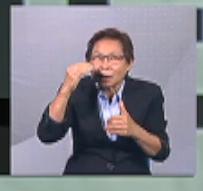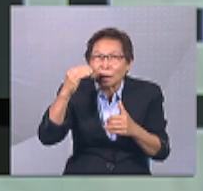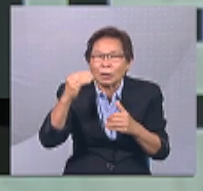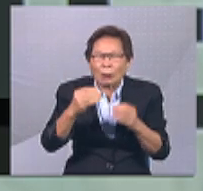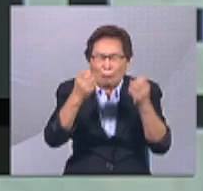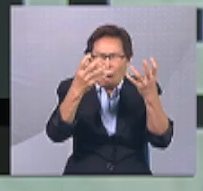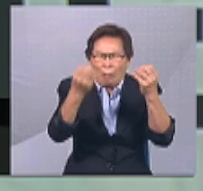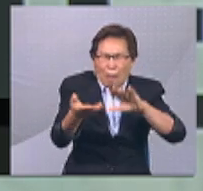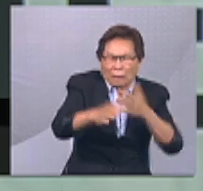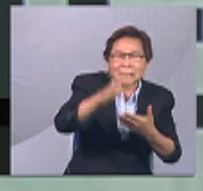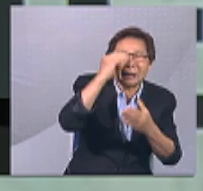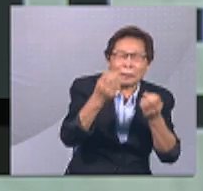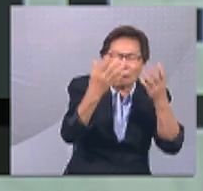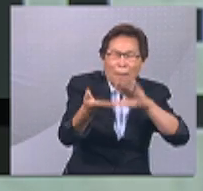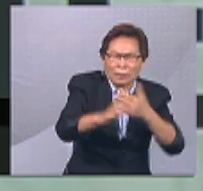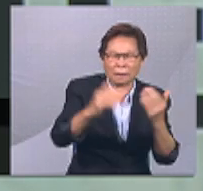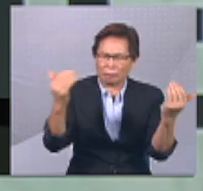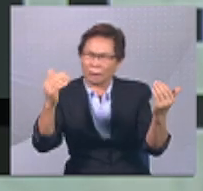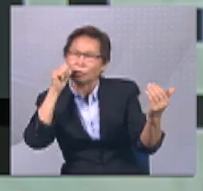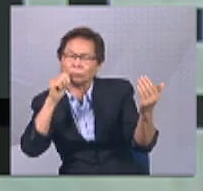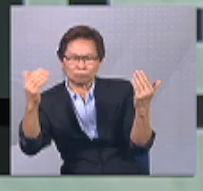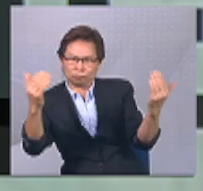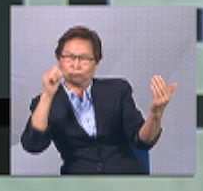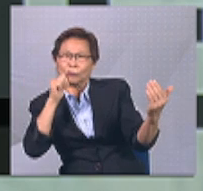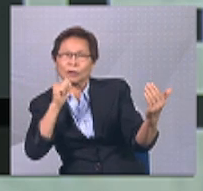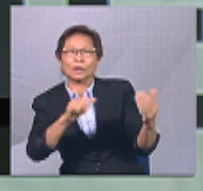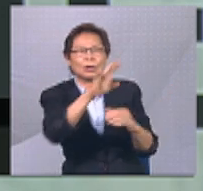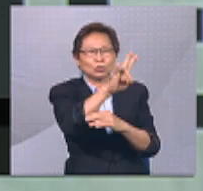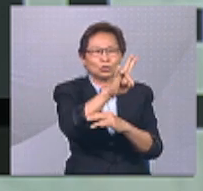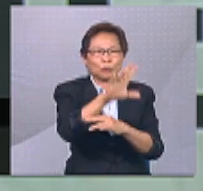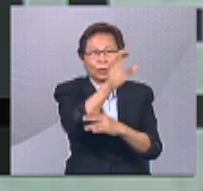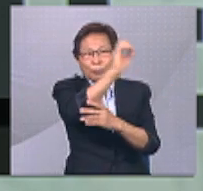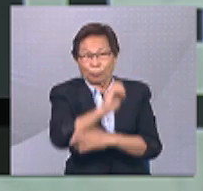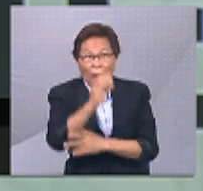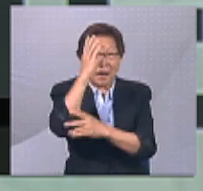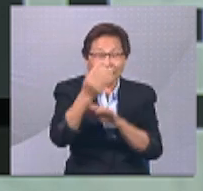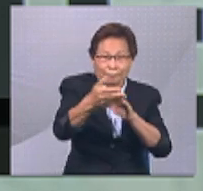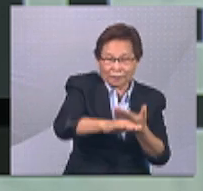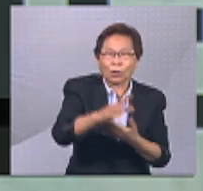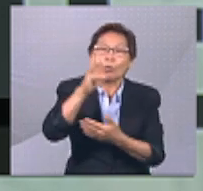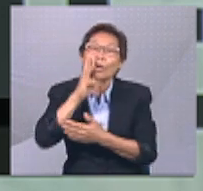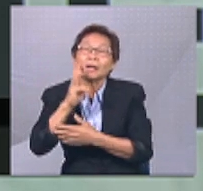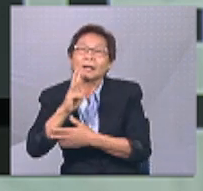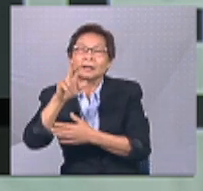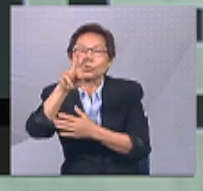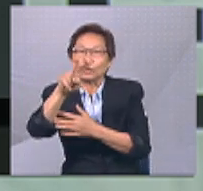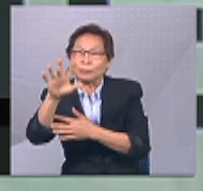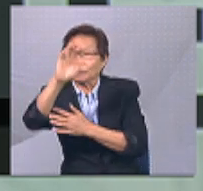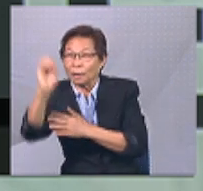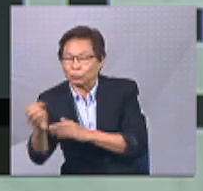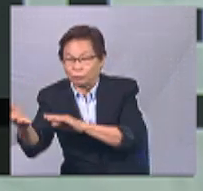ramai yang meninggal berbanding dengan wanita, iaitu 75% lelaki dan wanita